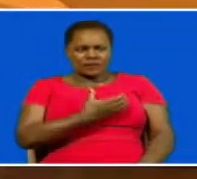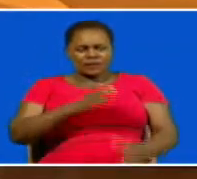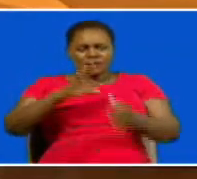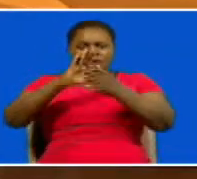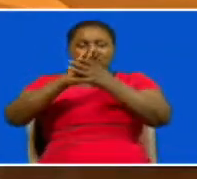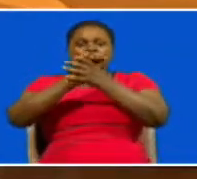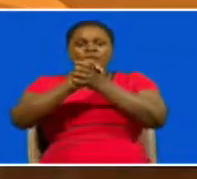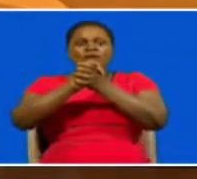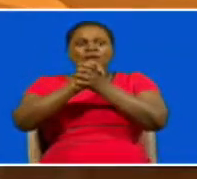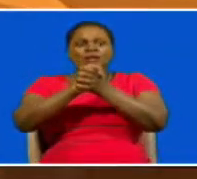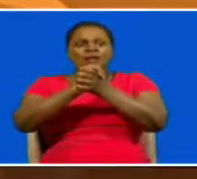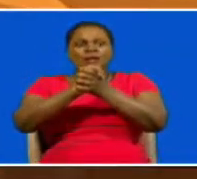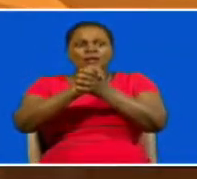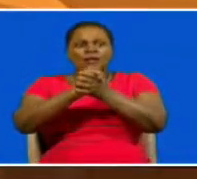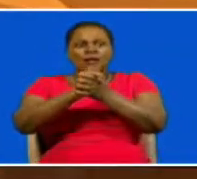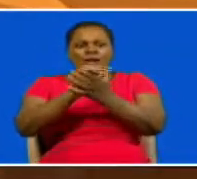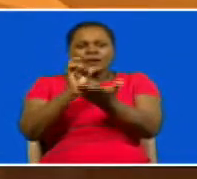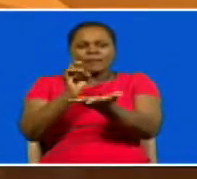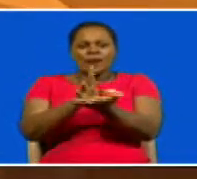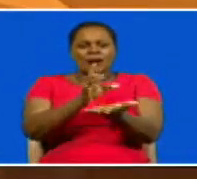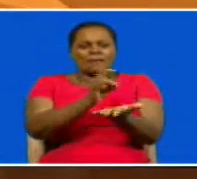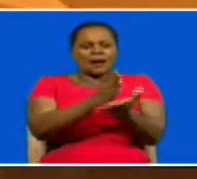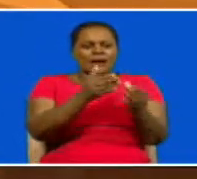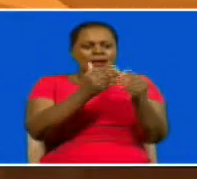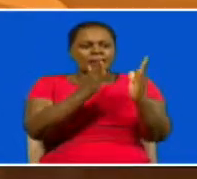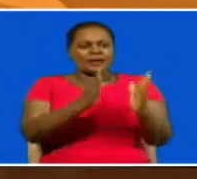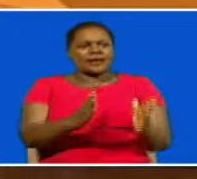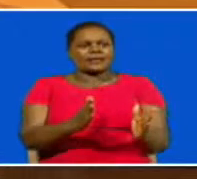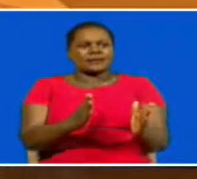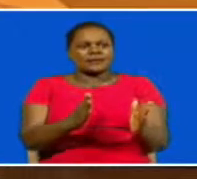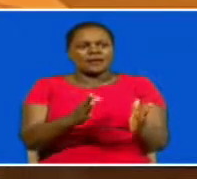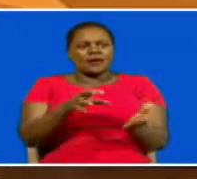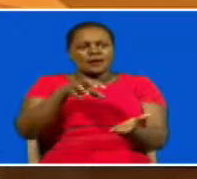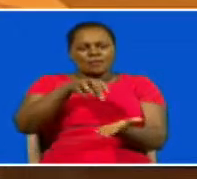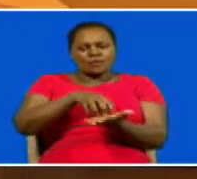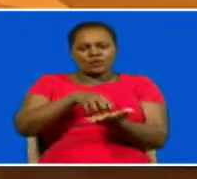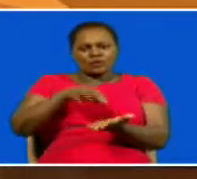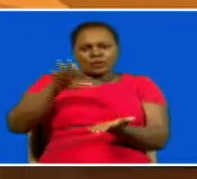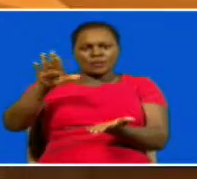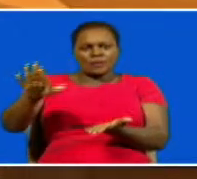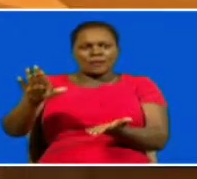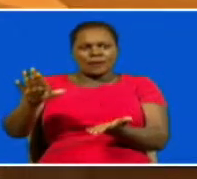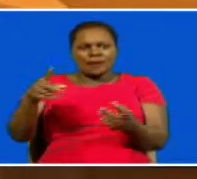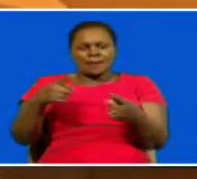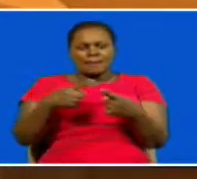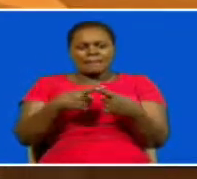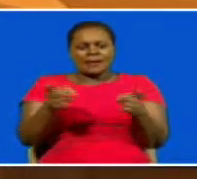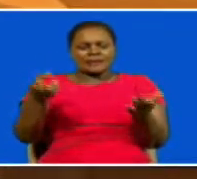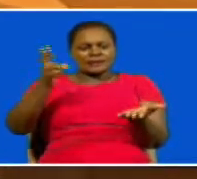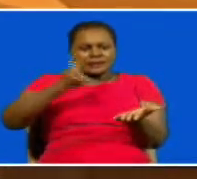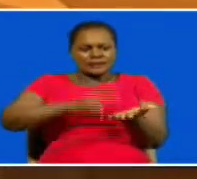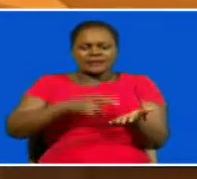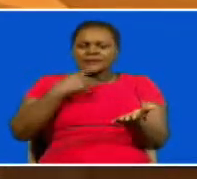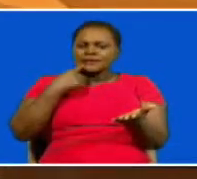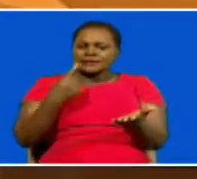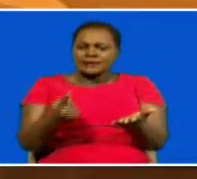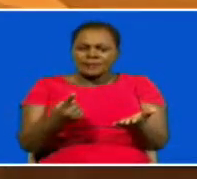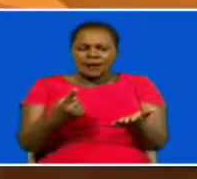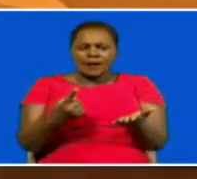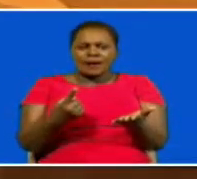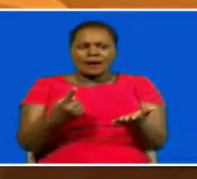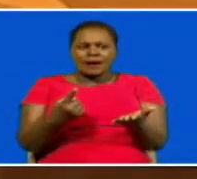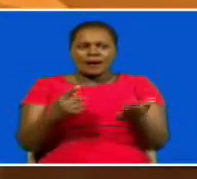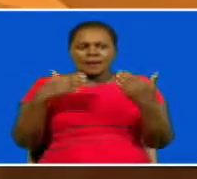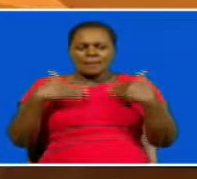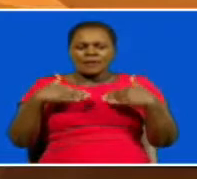cha Jubilee wa kuondoa baadhi ya viongozi chamani kwenye nyadhifa zao za uongozi. Hata hivyo, msajili huyo amesema kwamba ni lazima